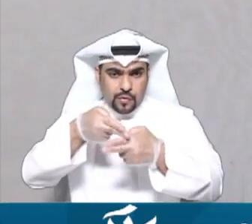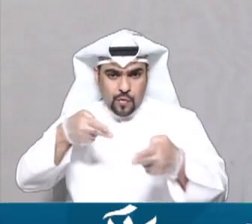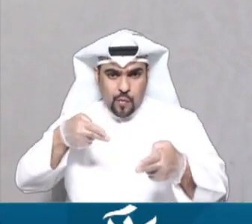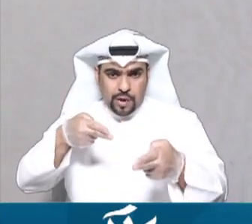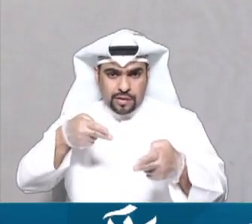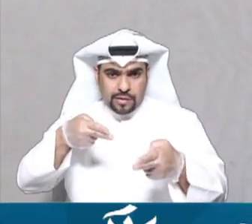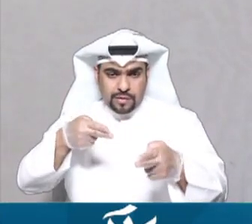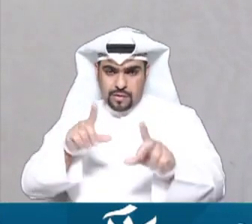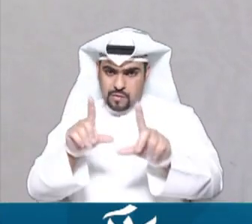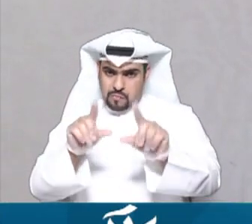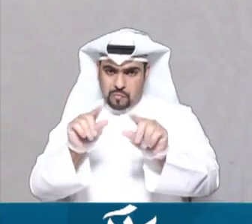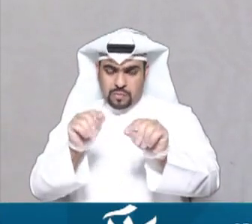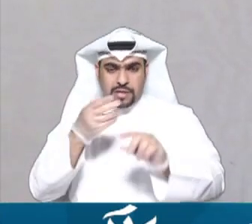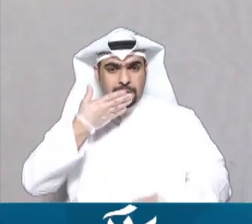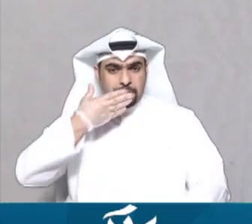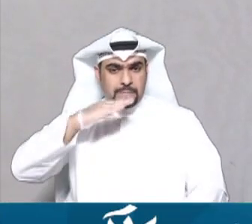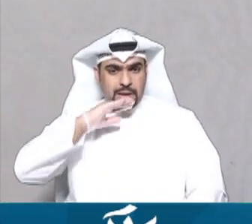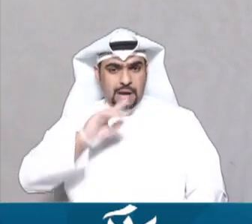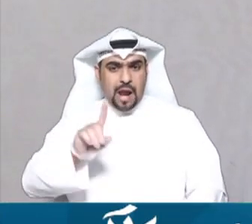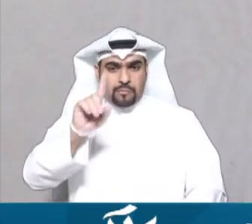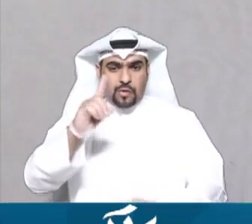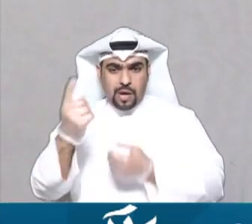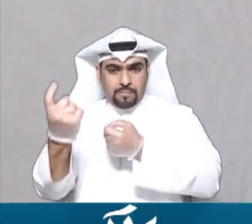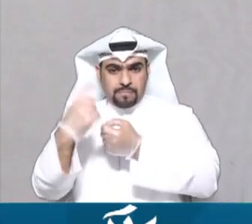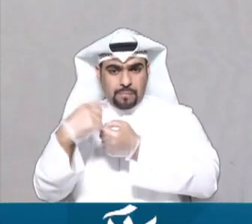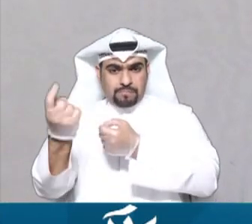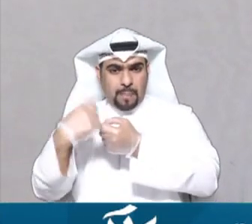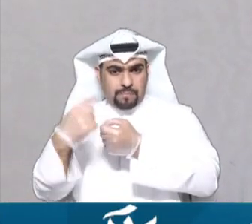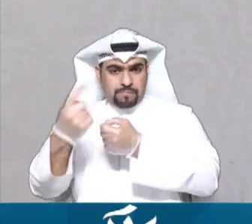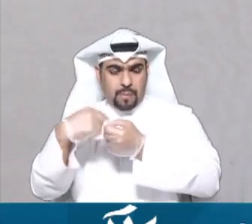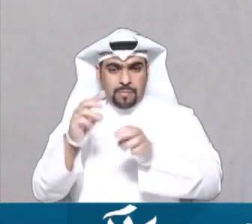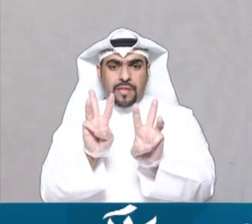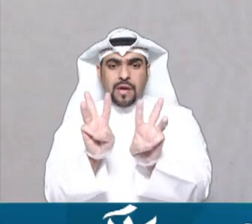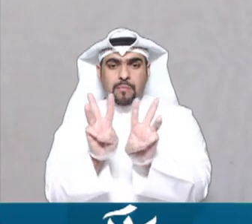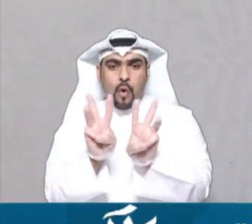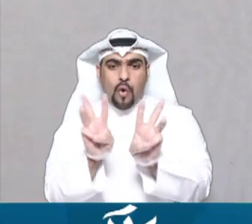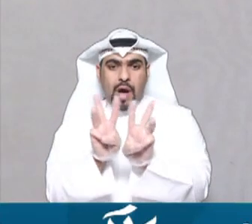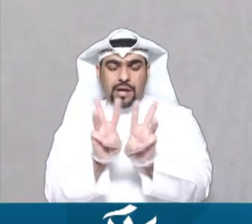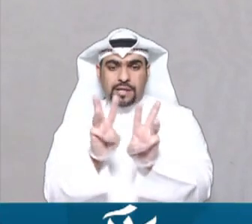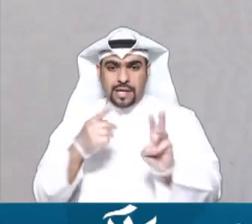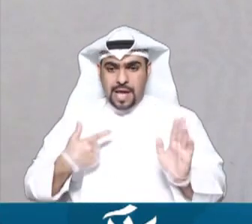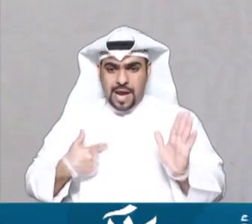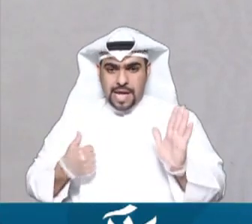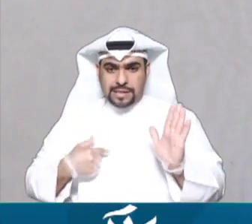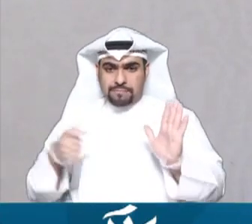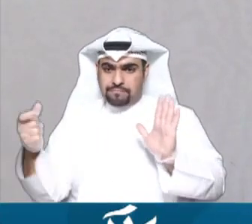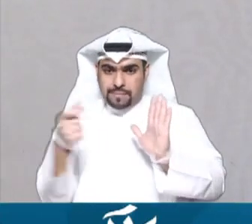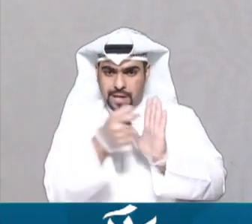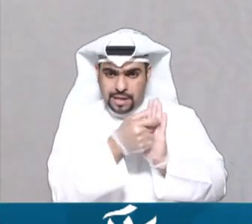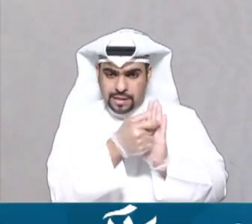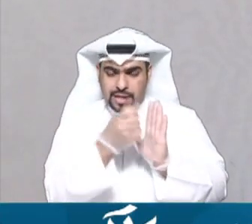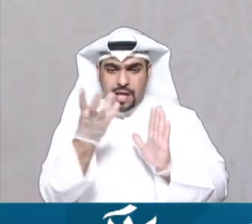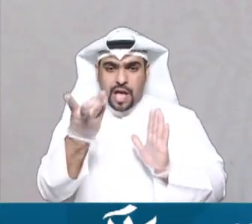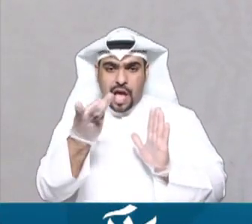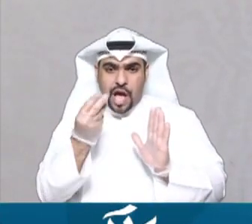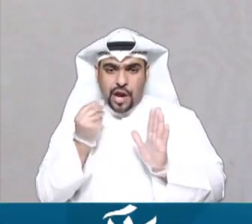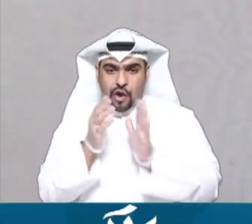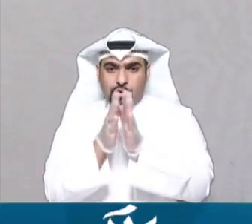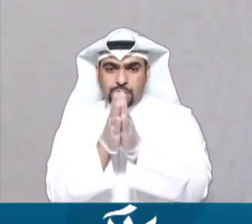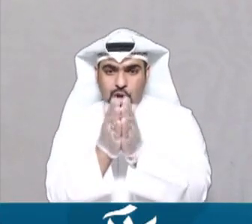دخلوا على الموقع الإلكتروني للوفد للقنصلية العامة وقاموا بالتسجيل جوازاتهم